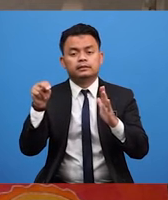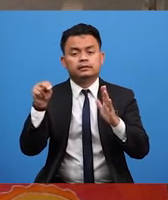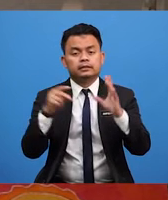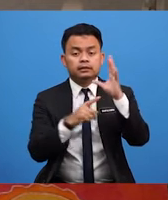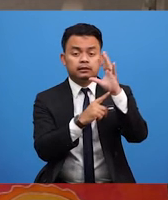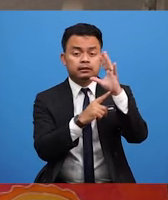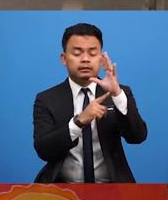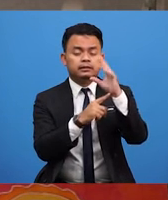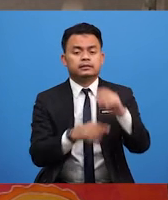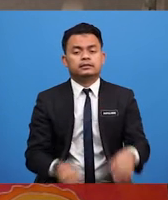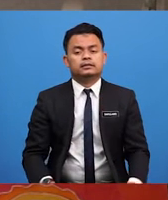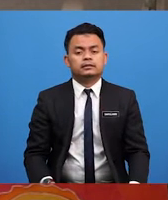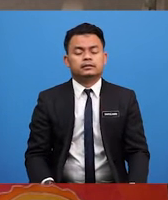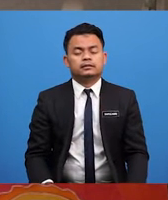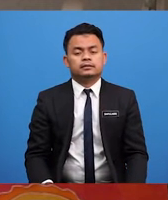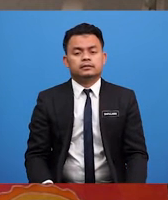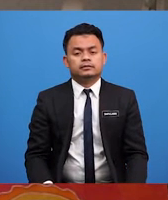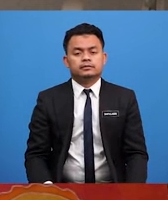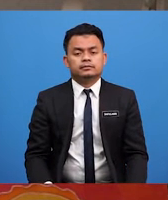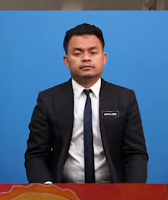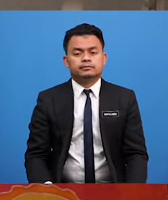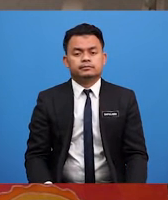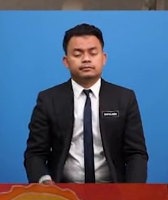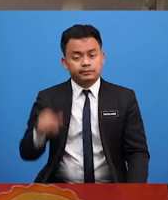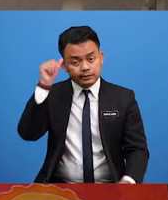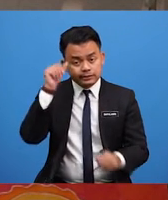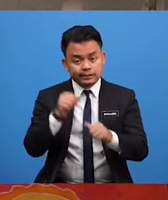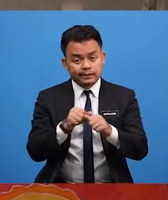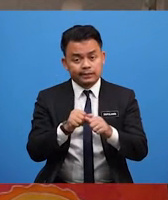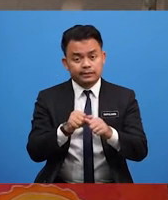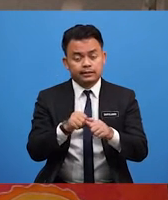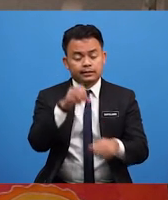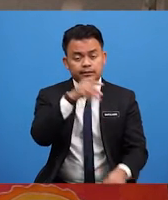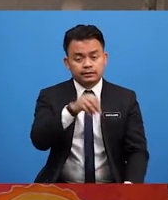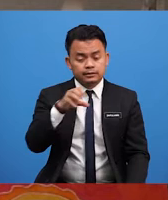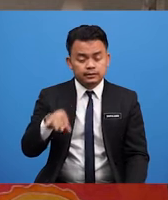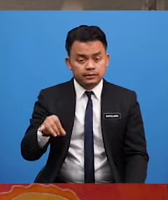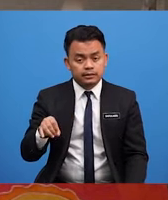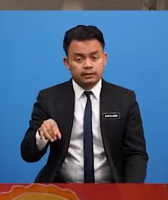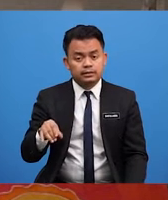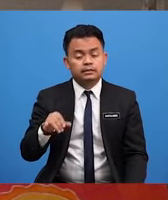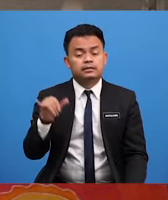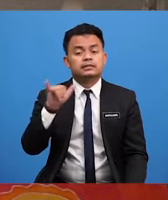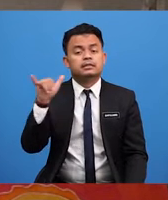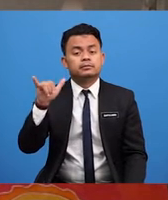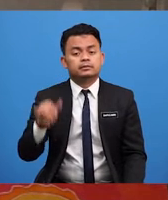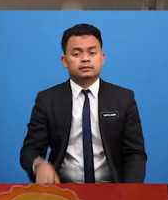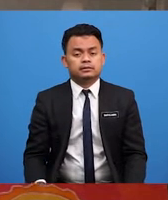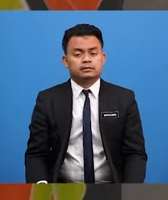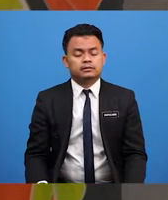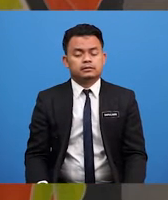direndam. Ingat, murid-murid, bilangan renjisan perlulah sama sejak kali melakukan